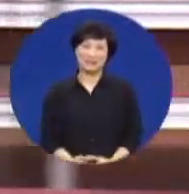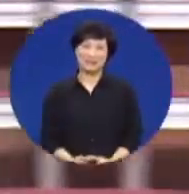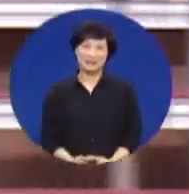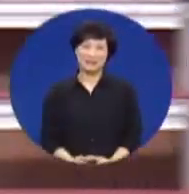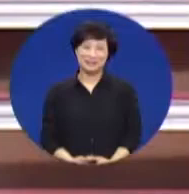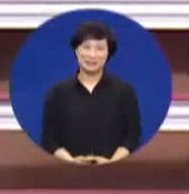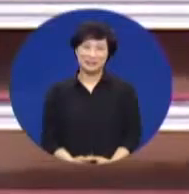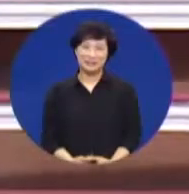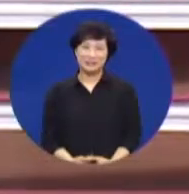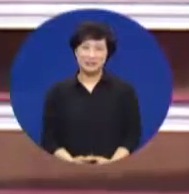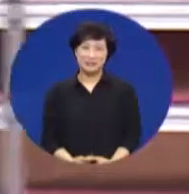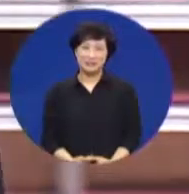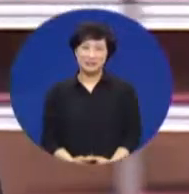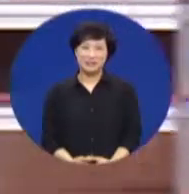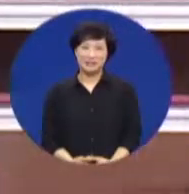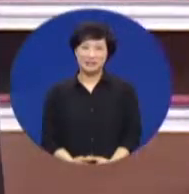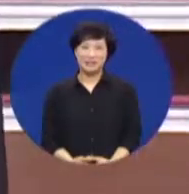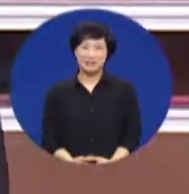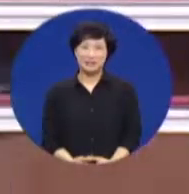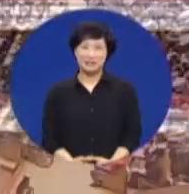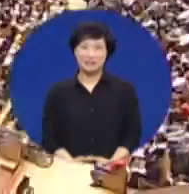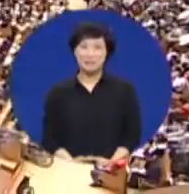어?